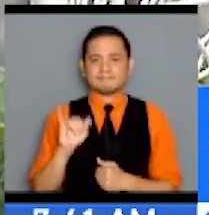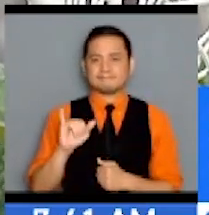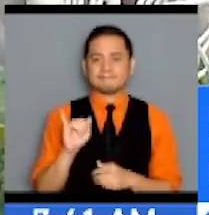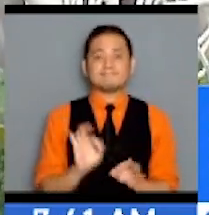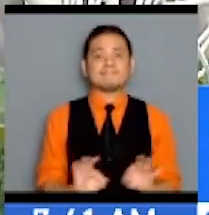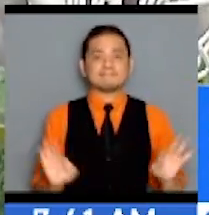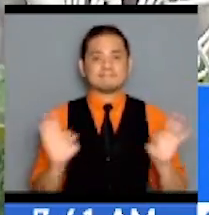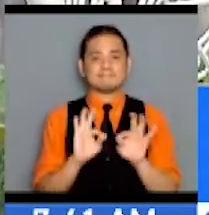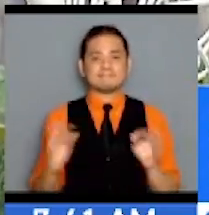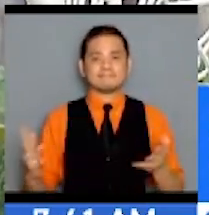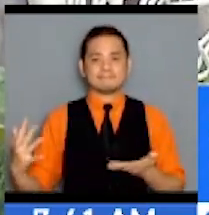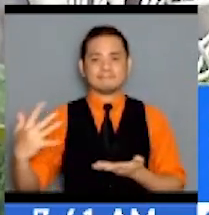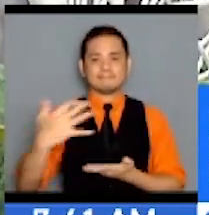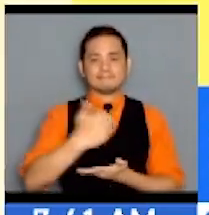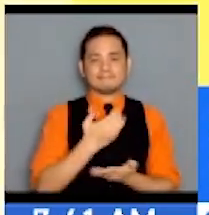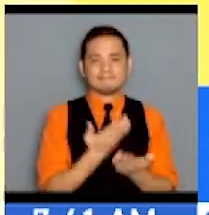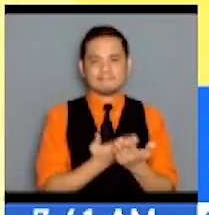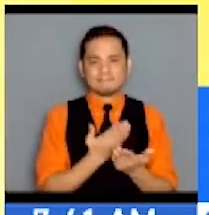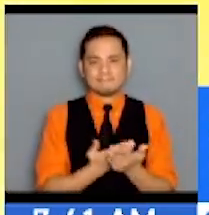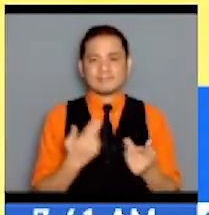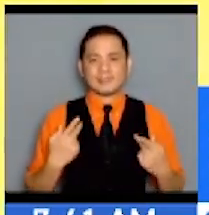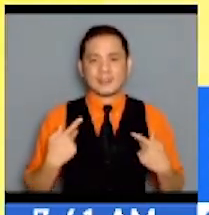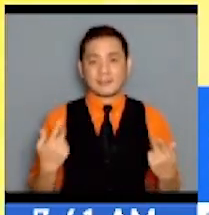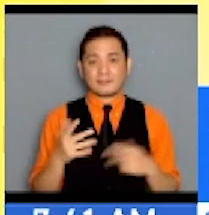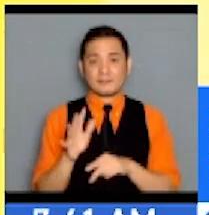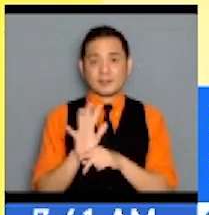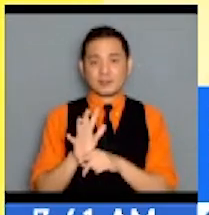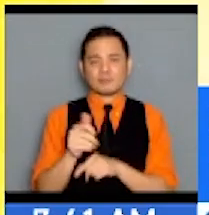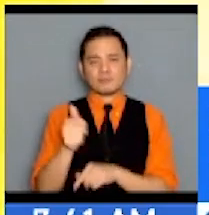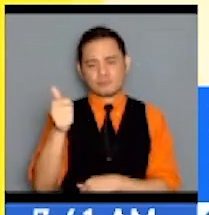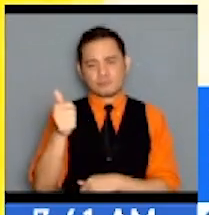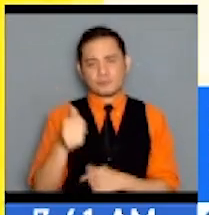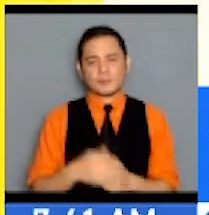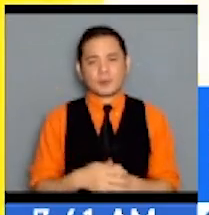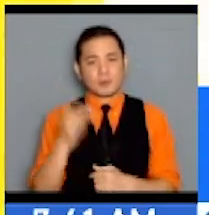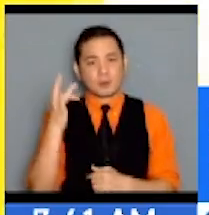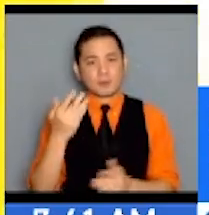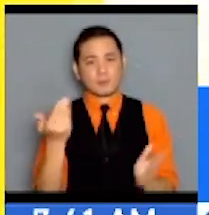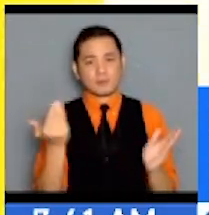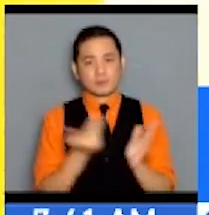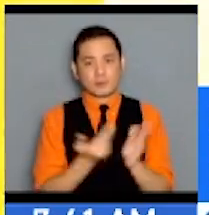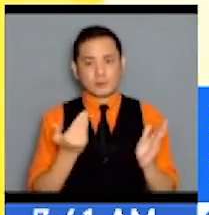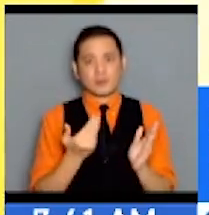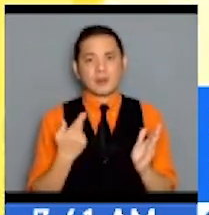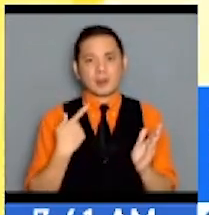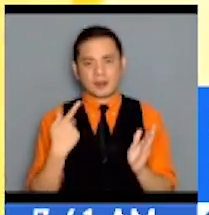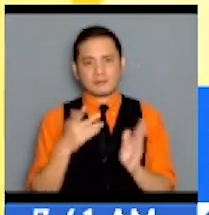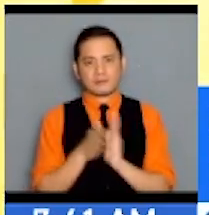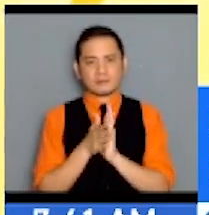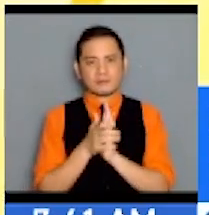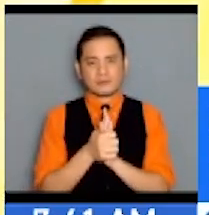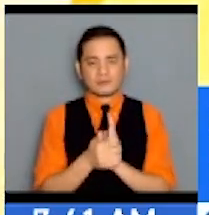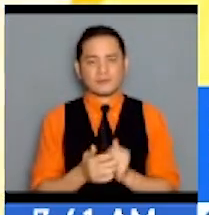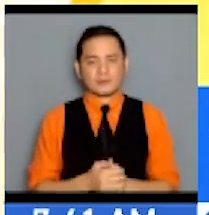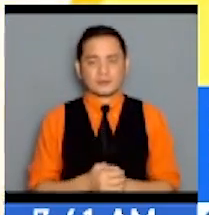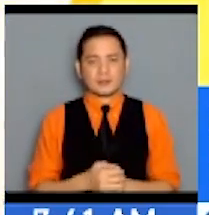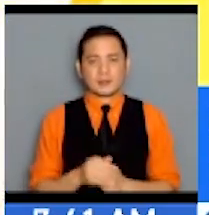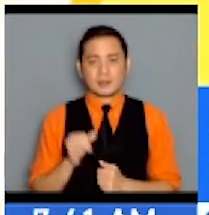video sa akto dahil napapatunayan na nagkaroon nga ng akto kasi yung act ng pakikiapid, yun